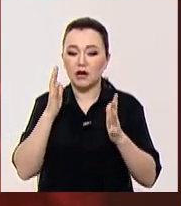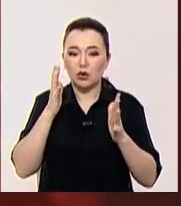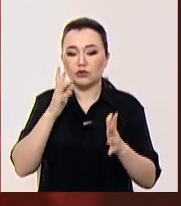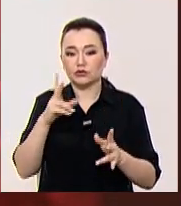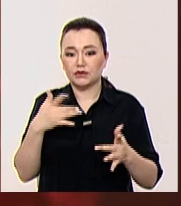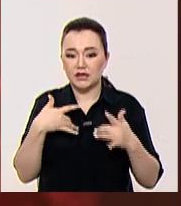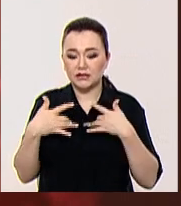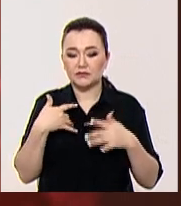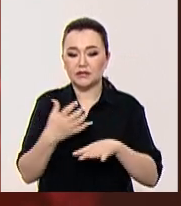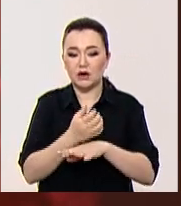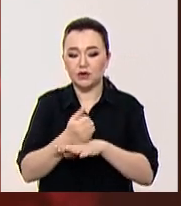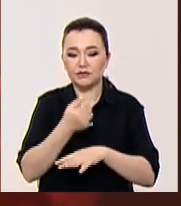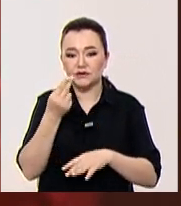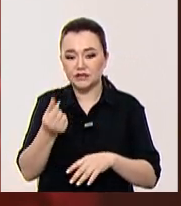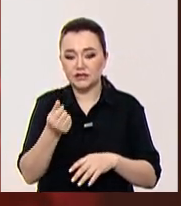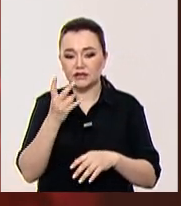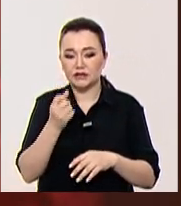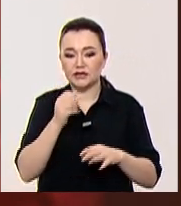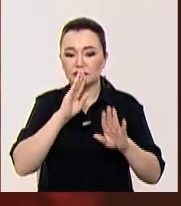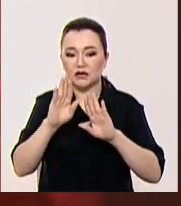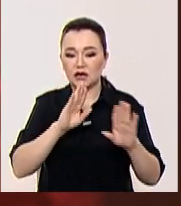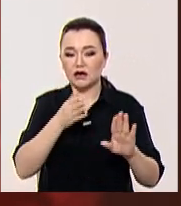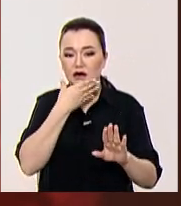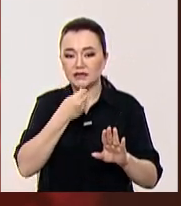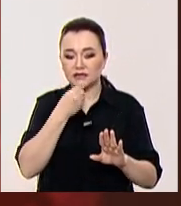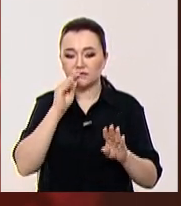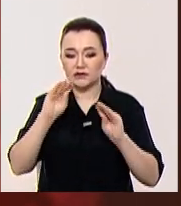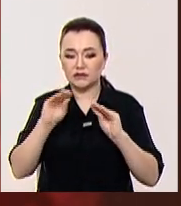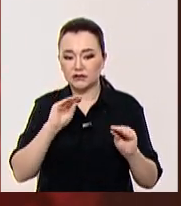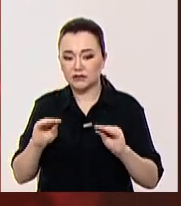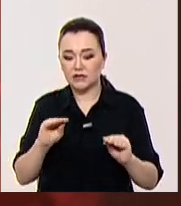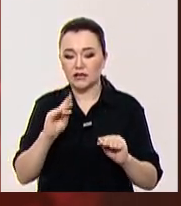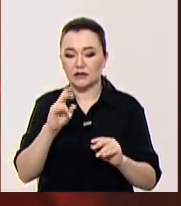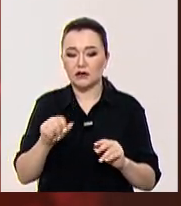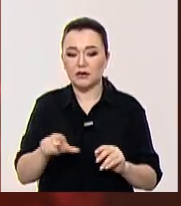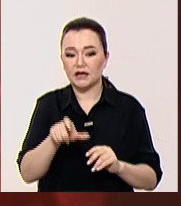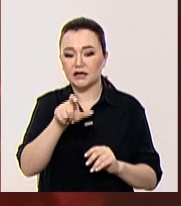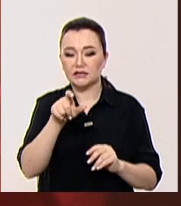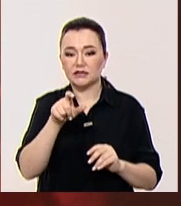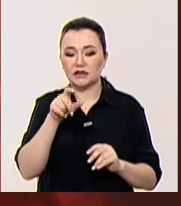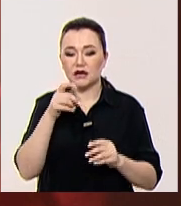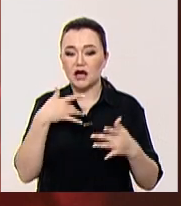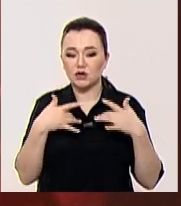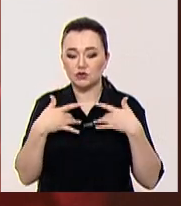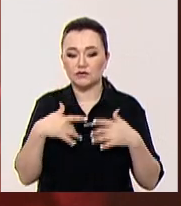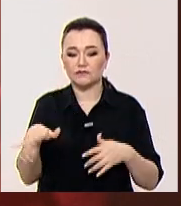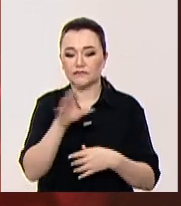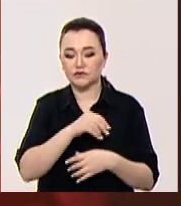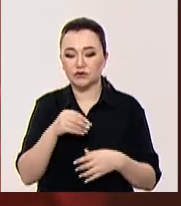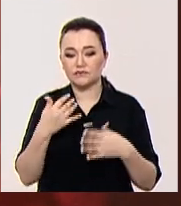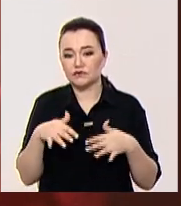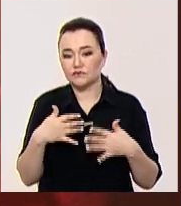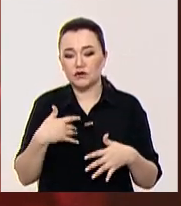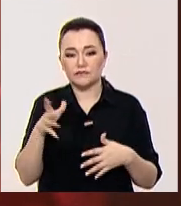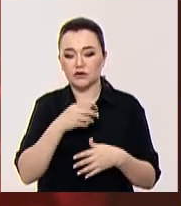театра. Мы находим деньги на декорацию, на проезд актеров. Ну, все. Я